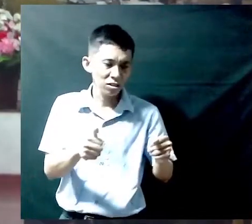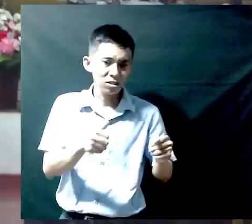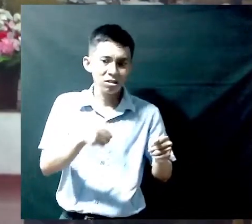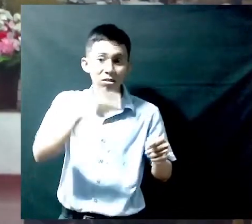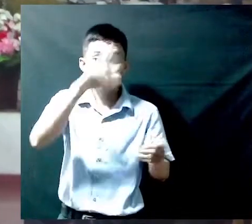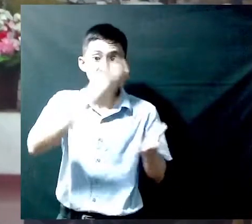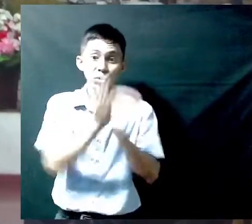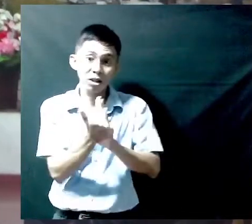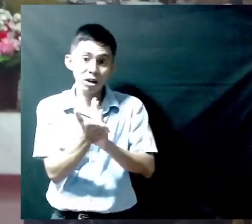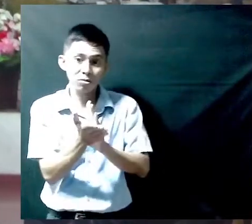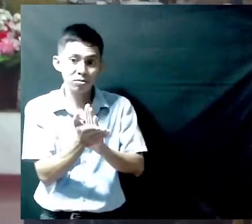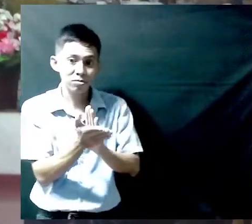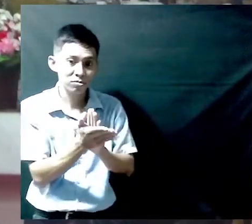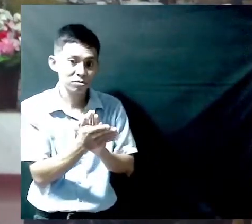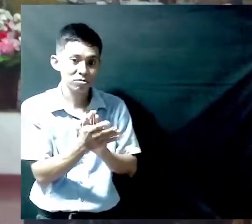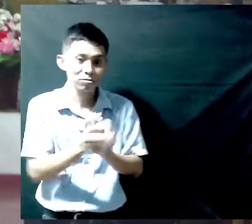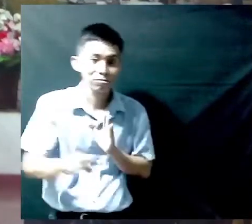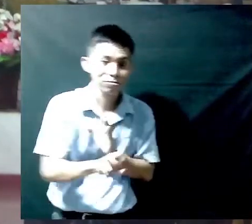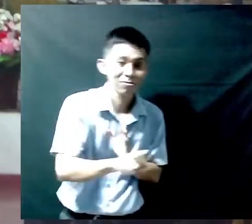sa Exodus chapter 3.